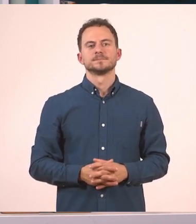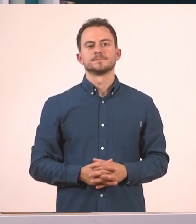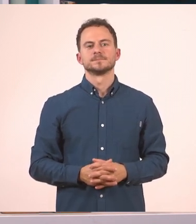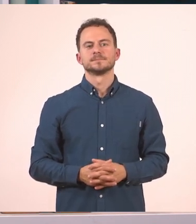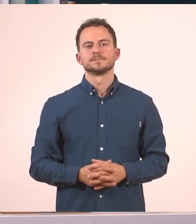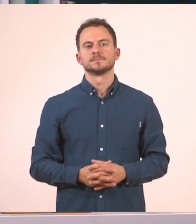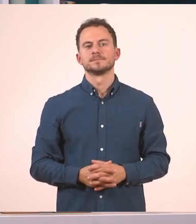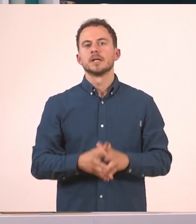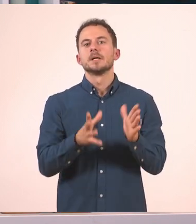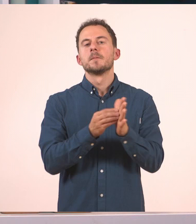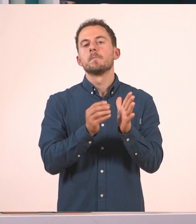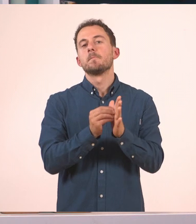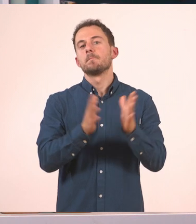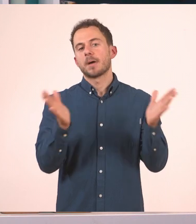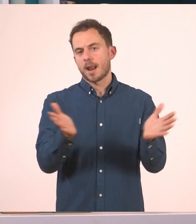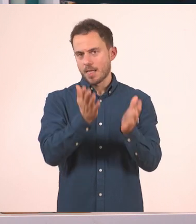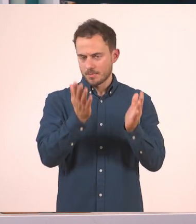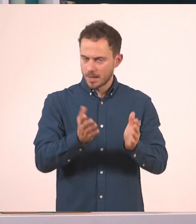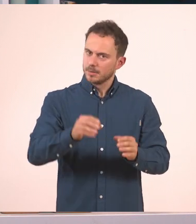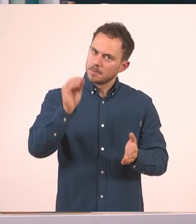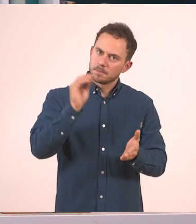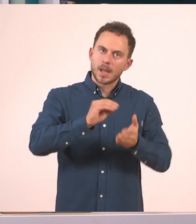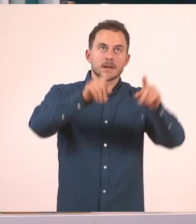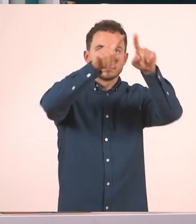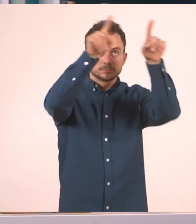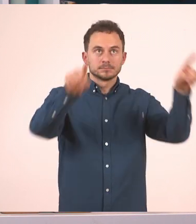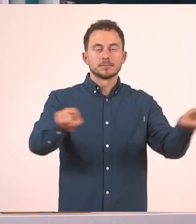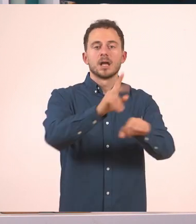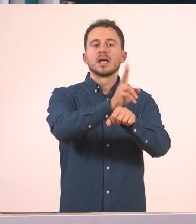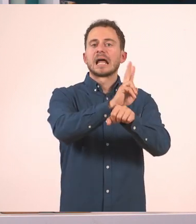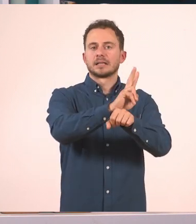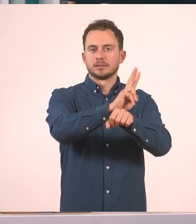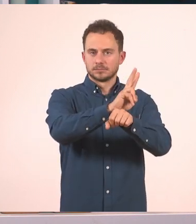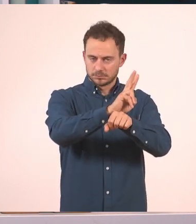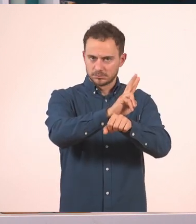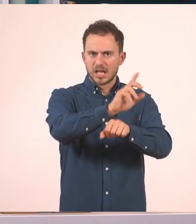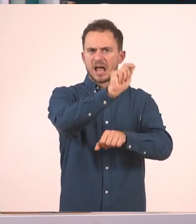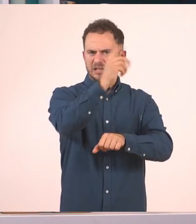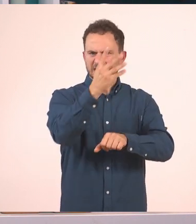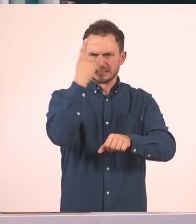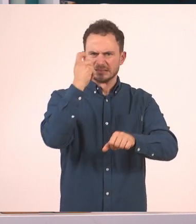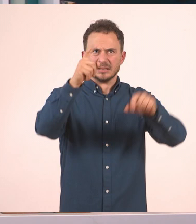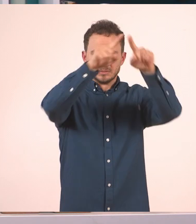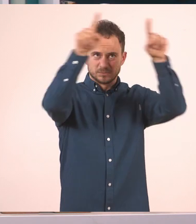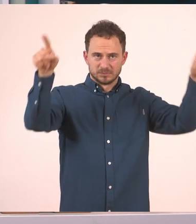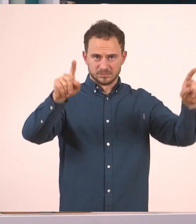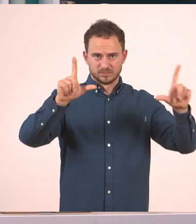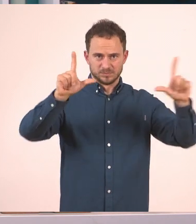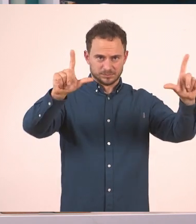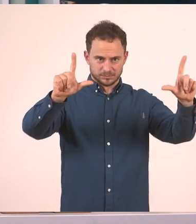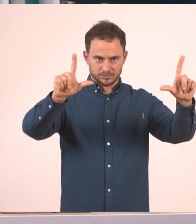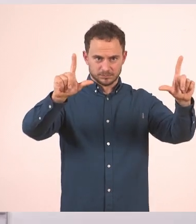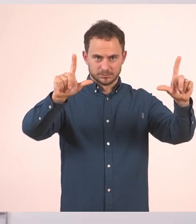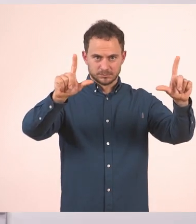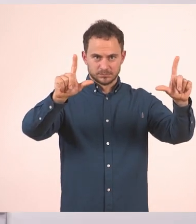Έχω ένα πάλι ορθογώνιο χαρτί, τύπου α4. Το